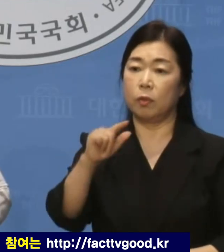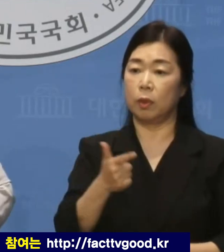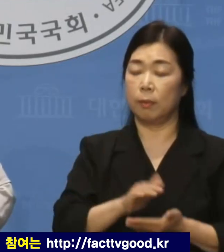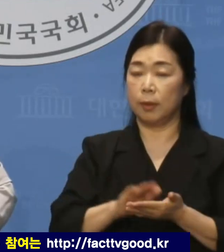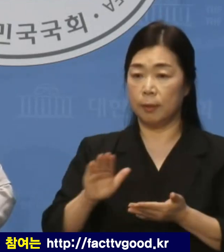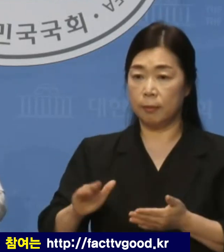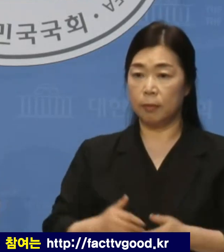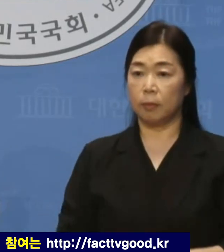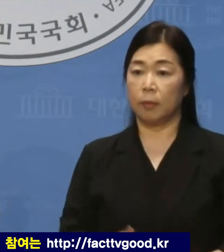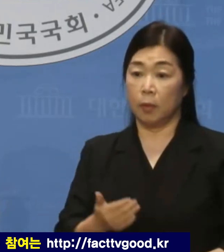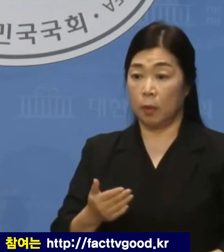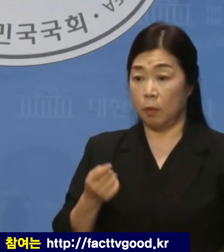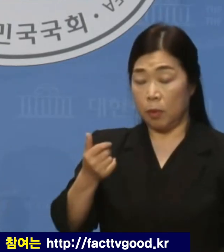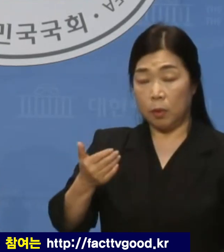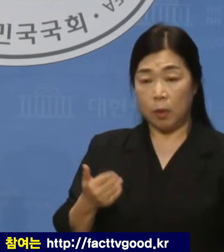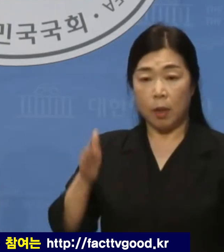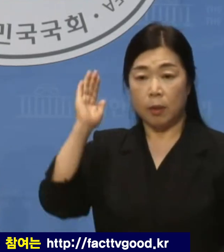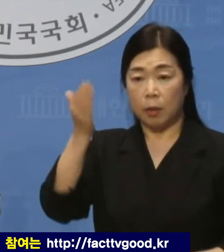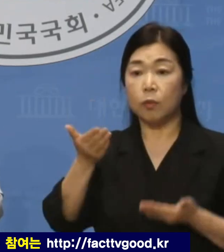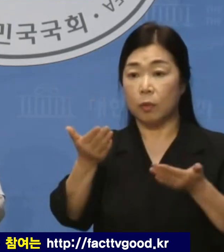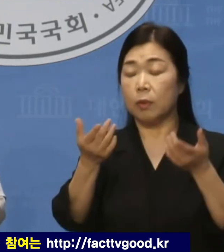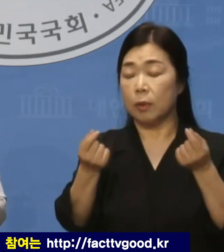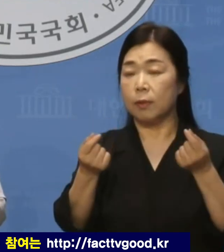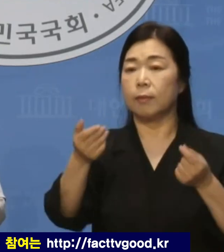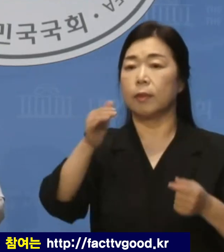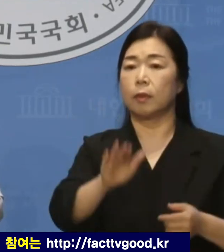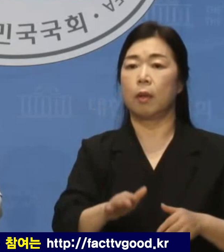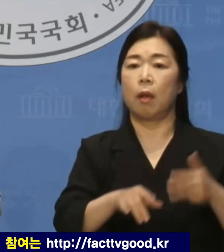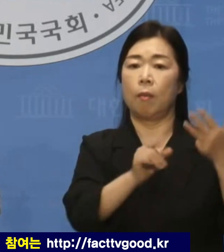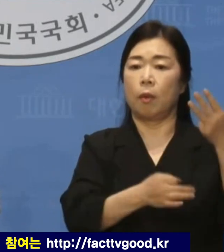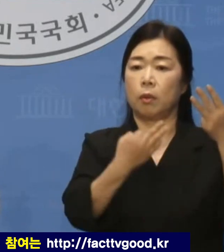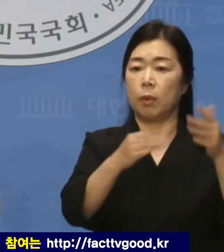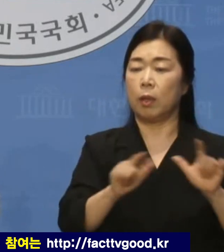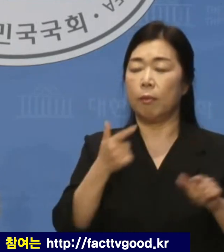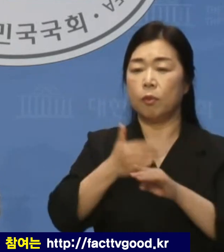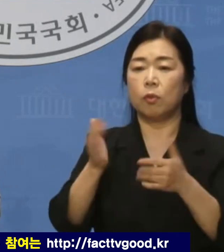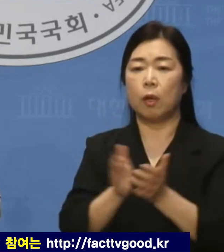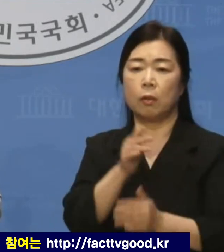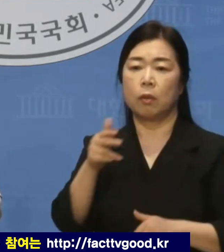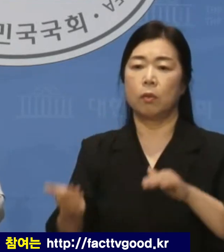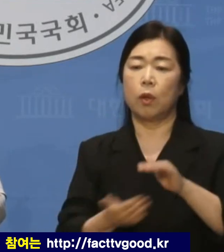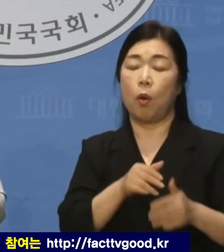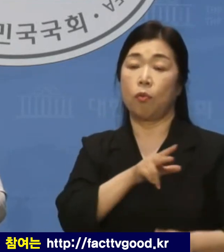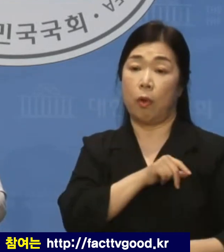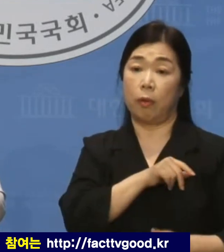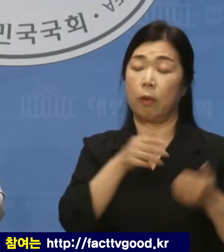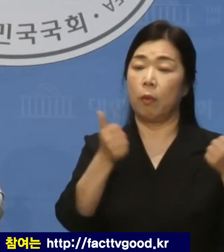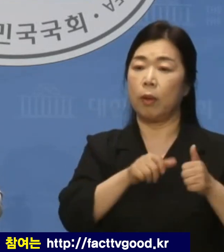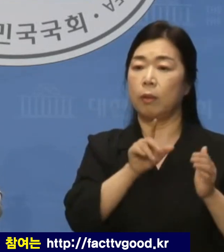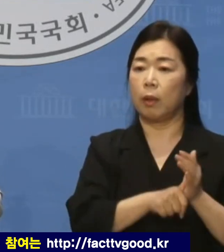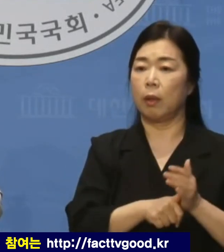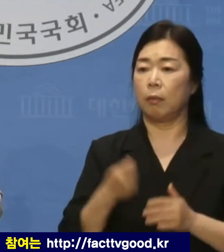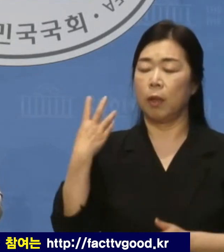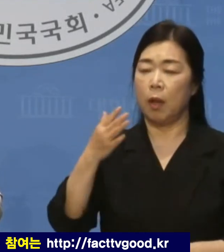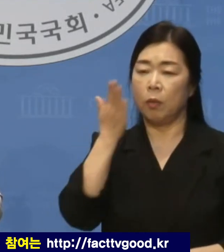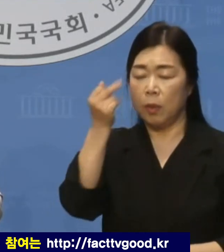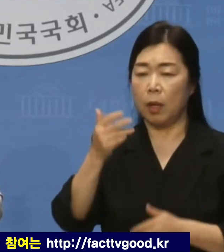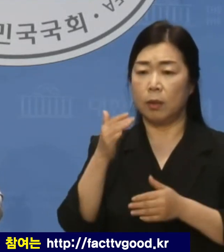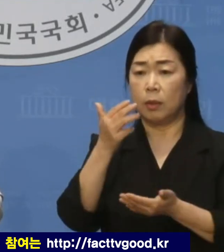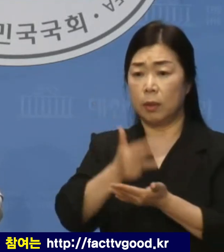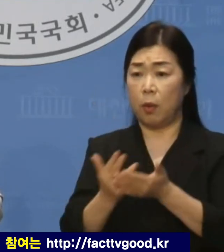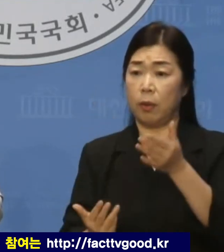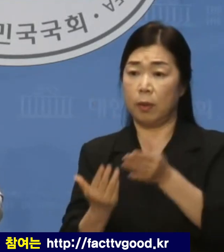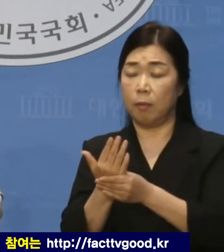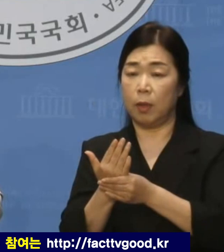의원입니다. 앞서서도 말씀이 나왔지만 8월 14일 더불어민주당 최고위원회에서는 그동안 용산 이태원